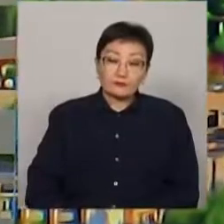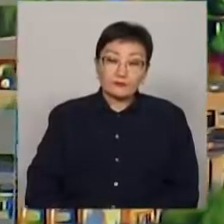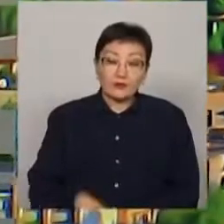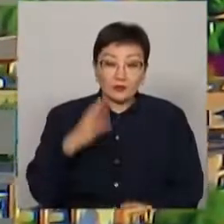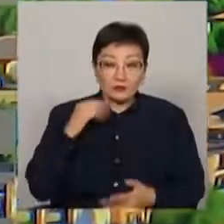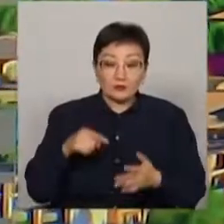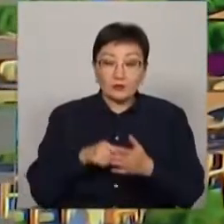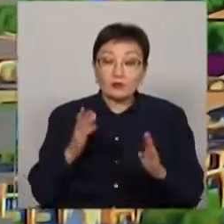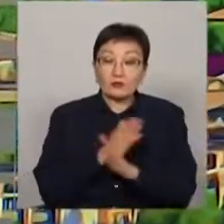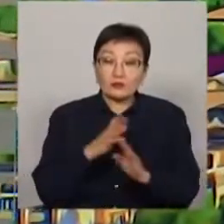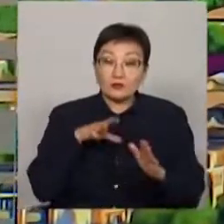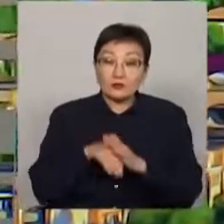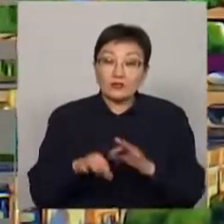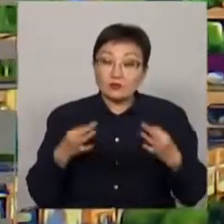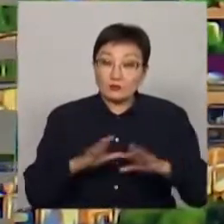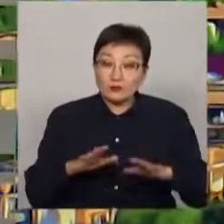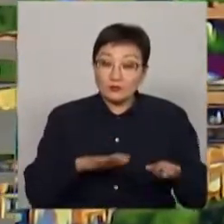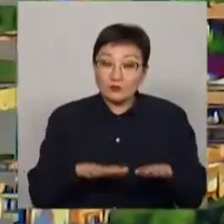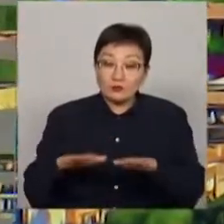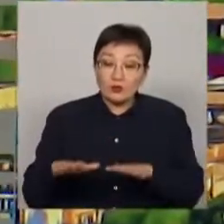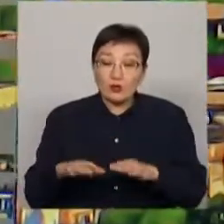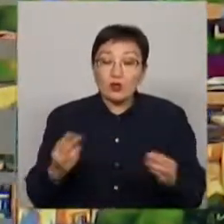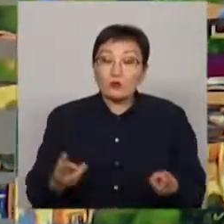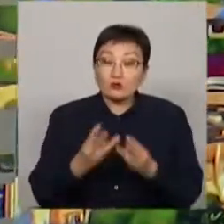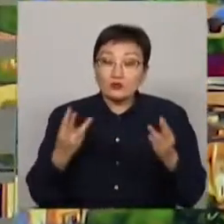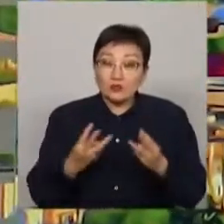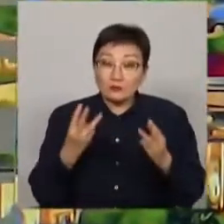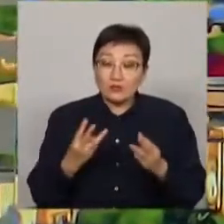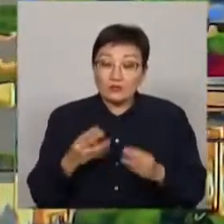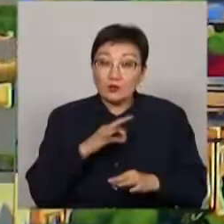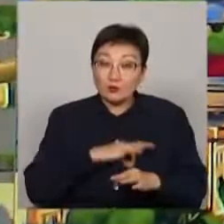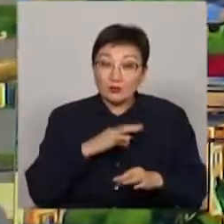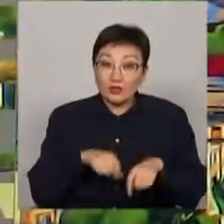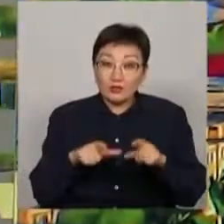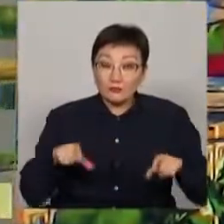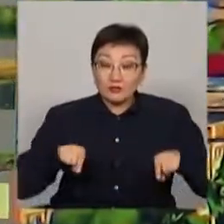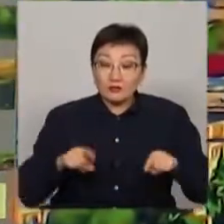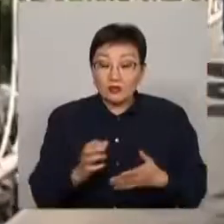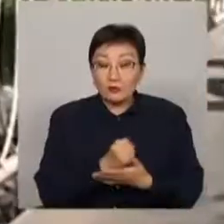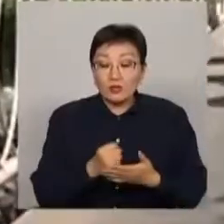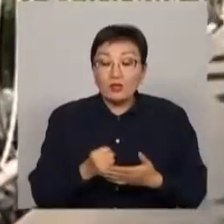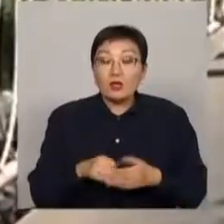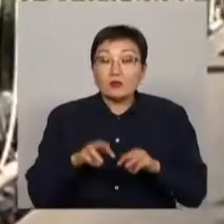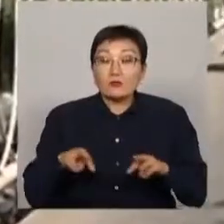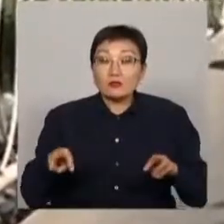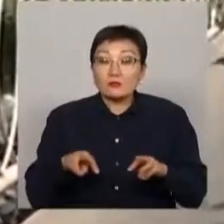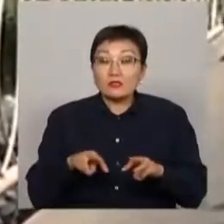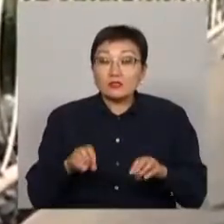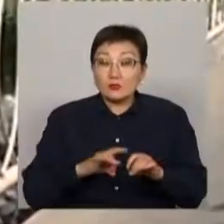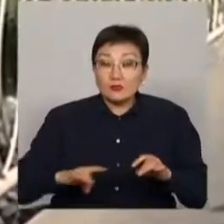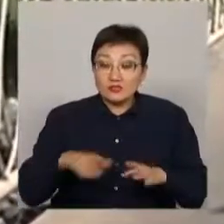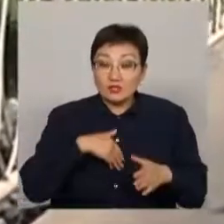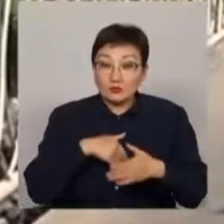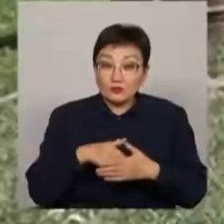Алматыда табиғат аясында рұқсат етілмеген жерлерде от жаққандар анықталды. Медеу аудандық төтенше жағдайлар басқармасының қызметкерлері мен еріктілер